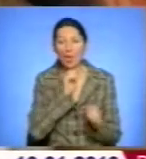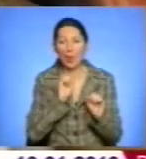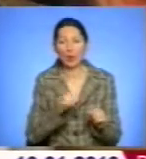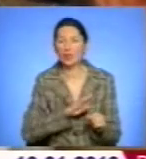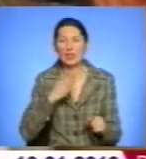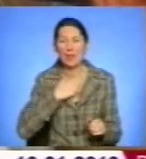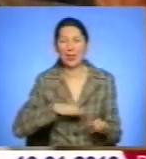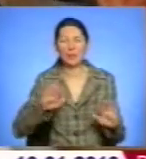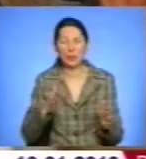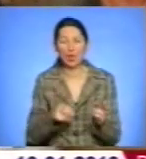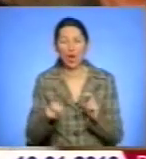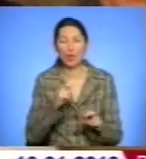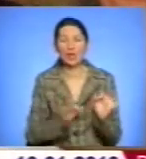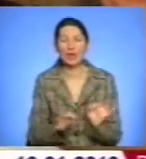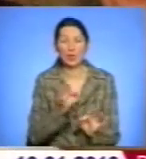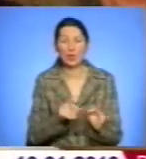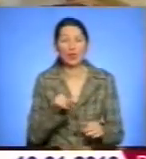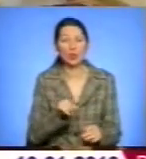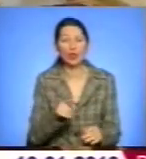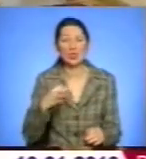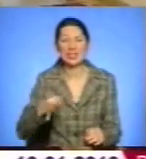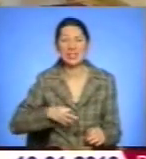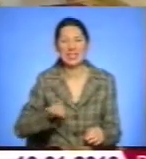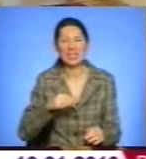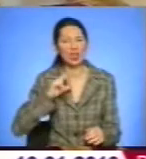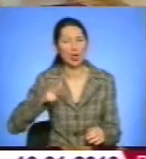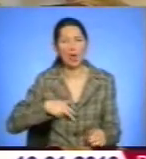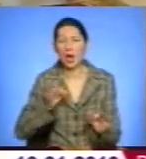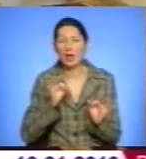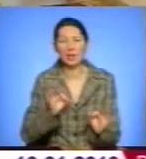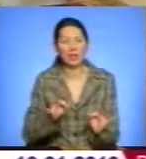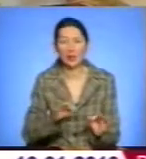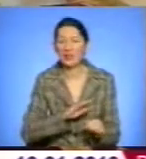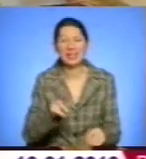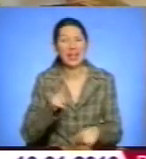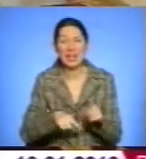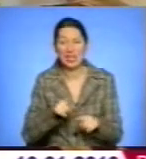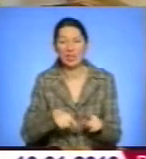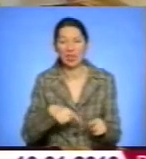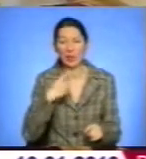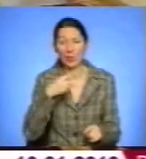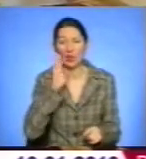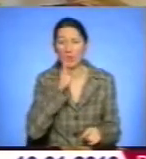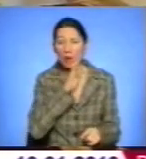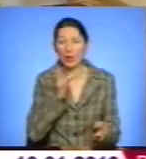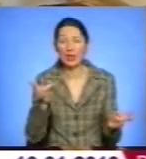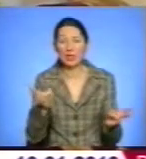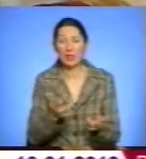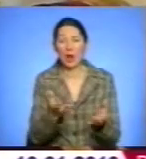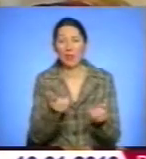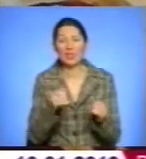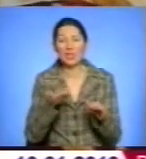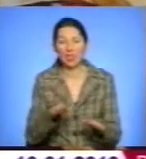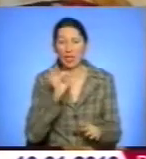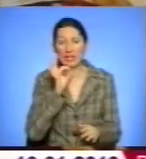неприємних випадках шукати виправдання у тому, що син чи донька насправді не їхні, зауважує мама. Так от потрібно прийняти рішення